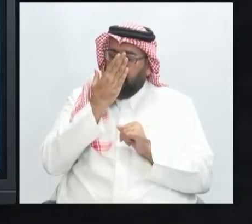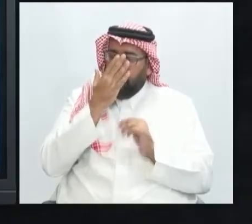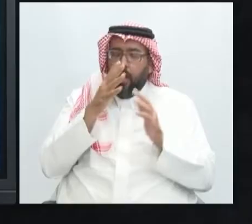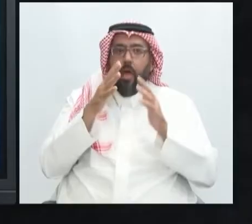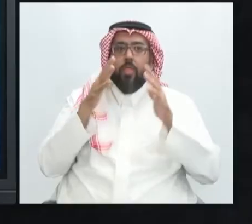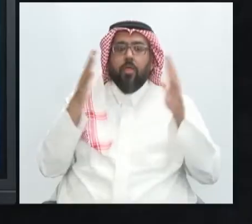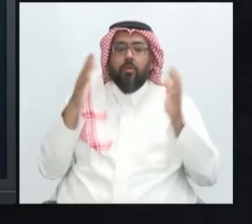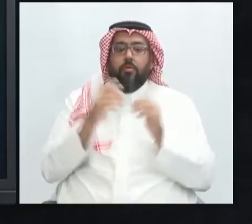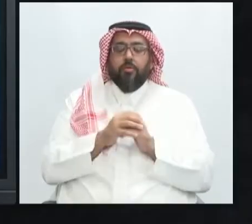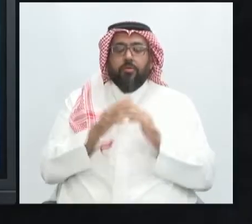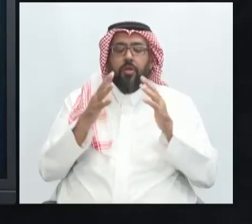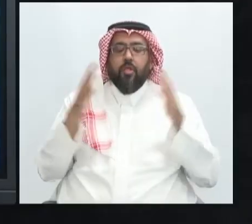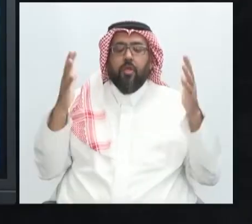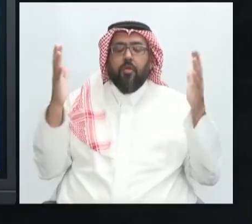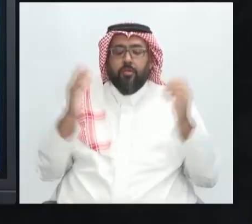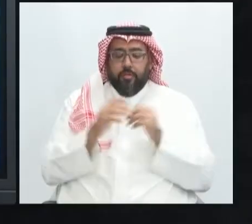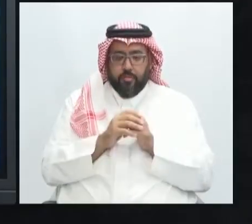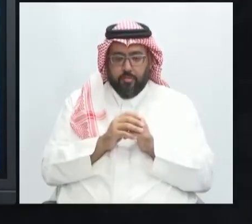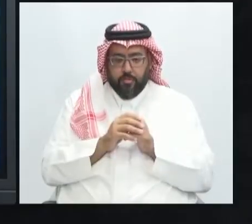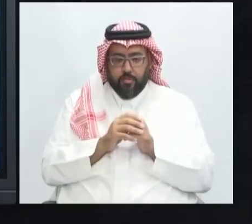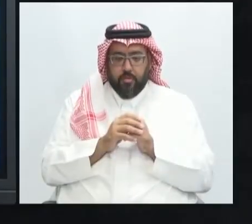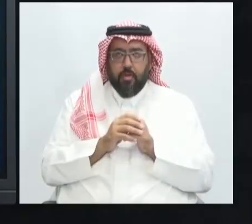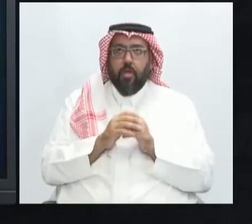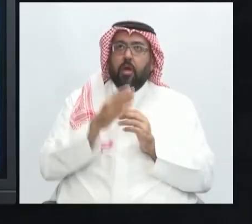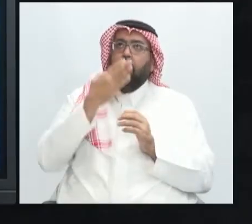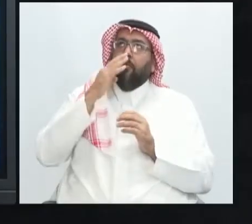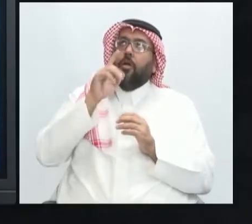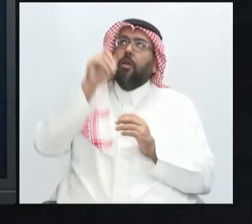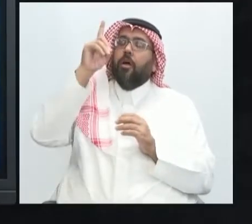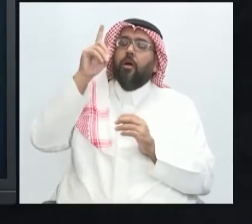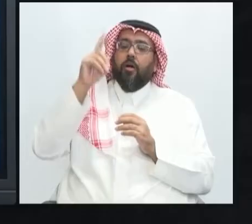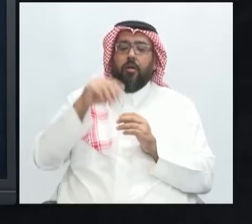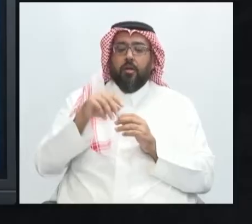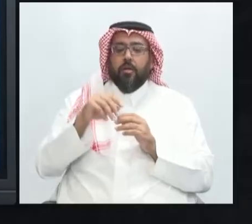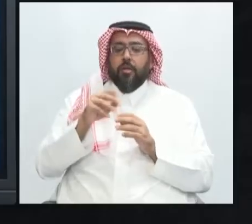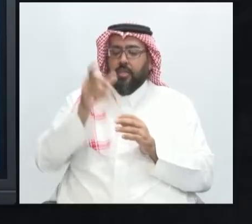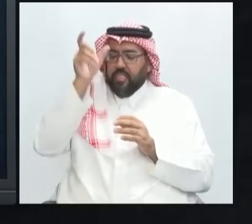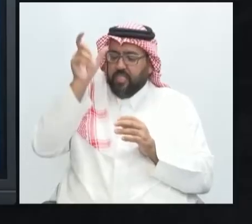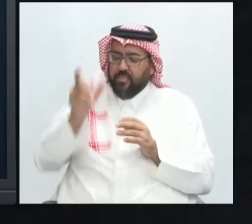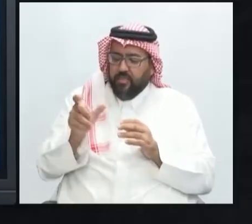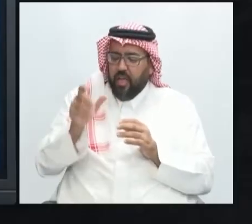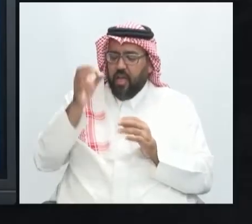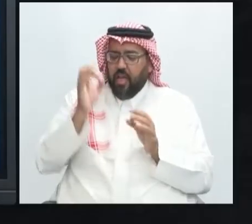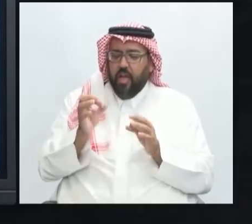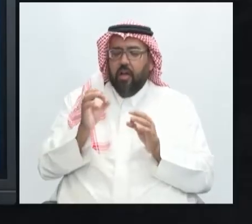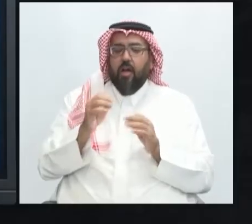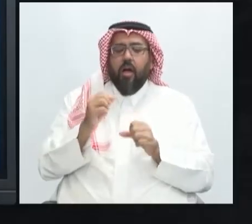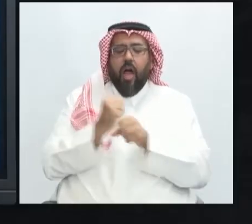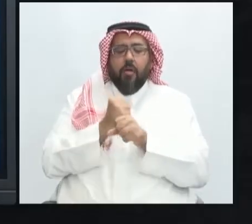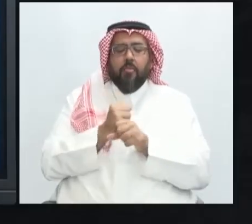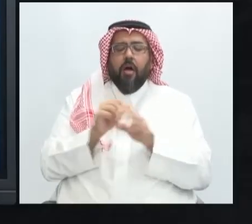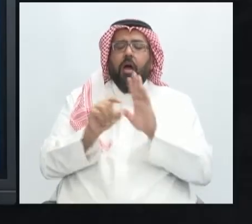عظيمه جدا جدا جدا اثنى الله سبحانه وتعالى على من اتصف بها وقام بها